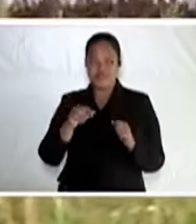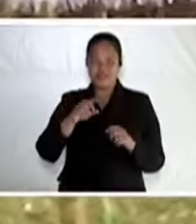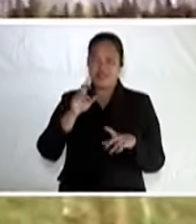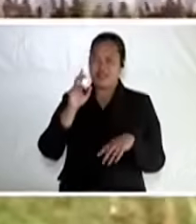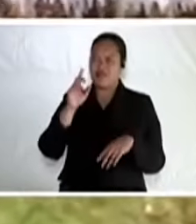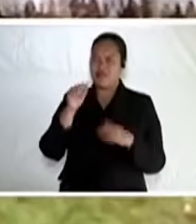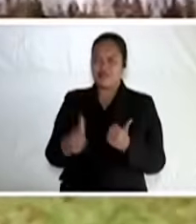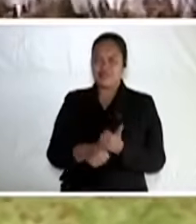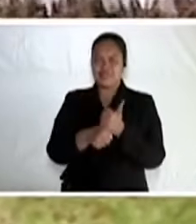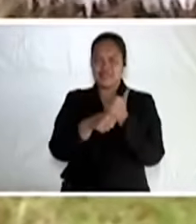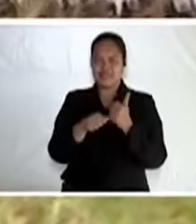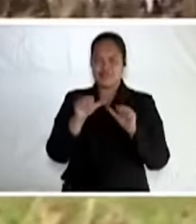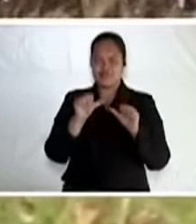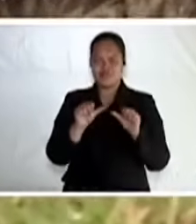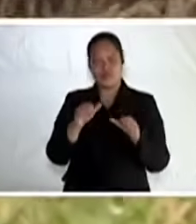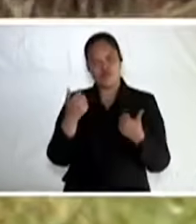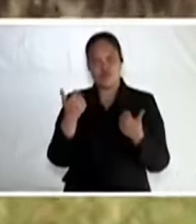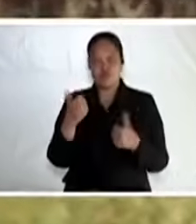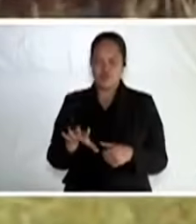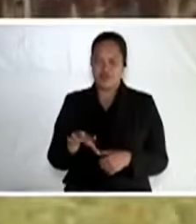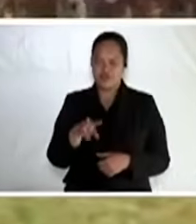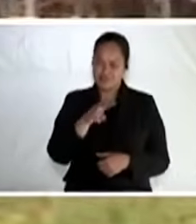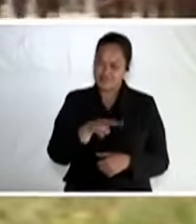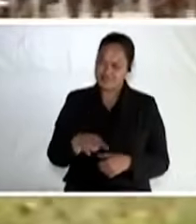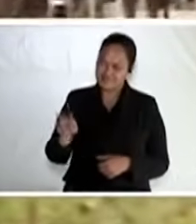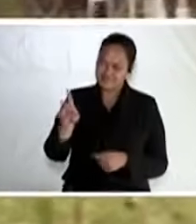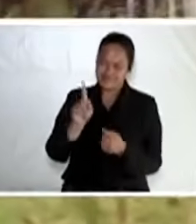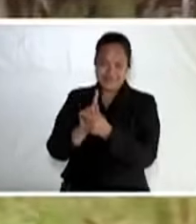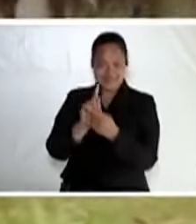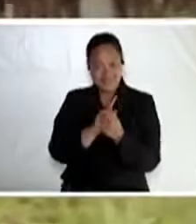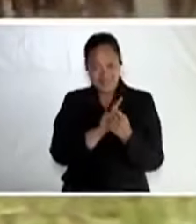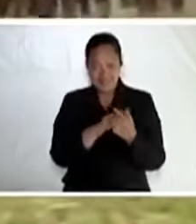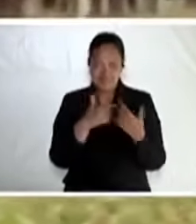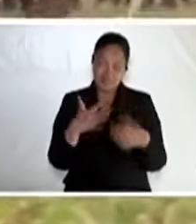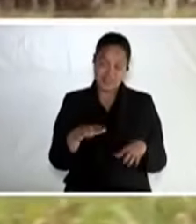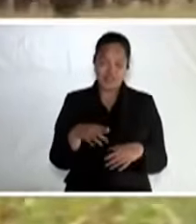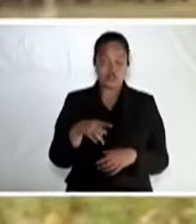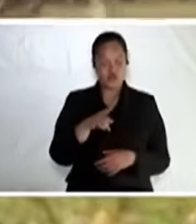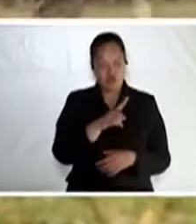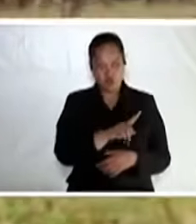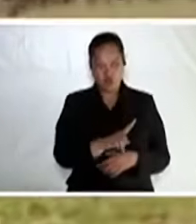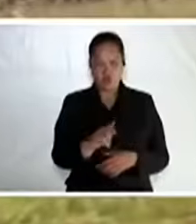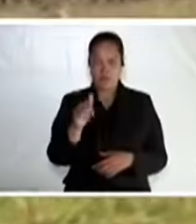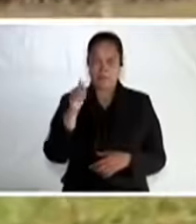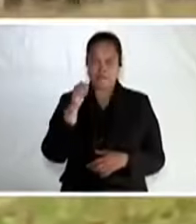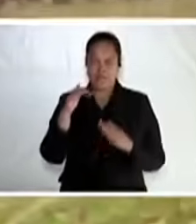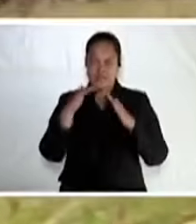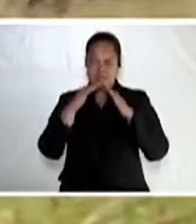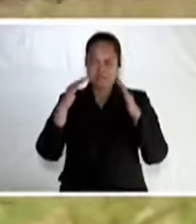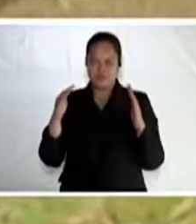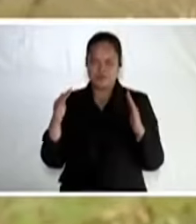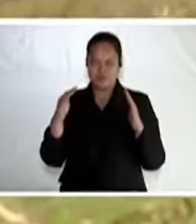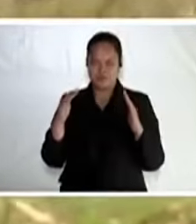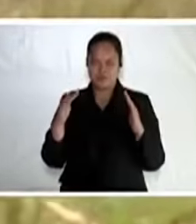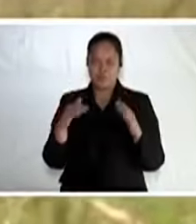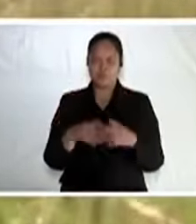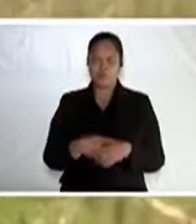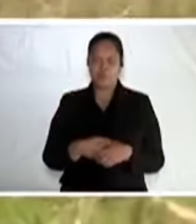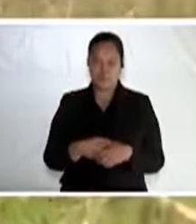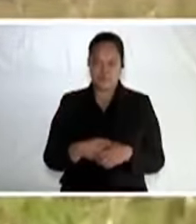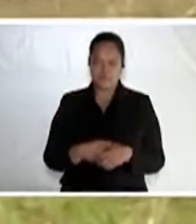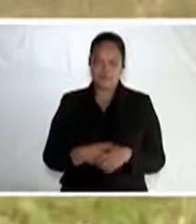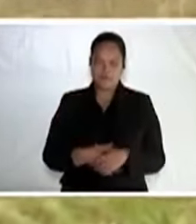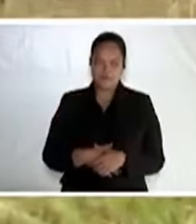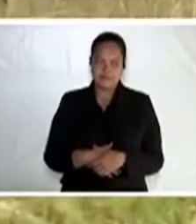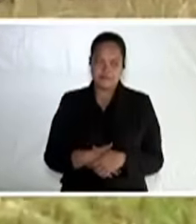inspection of the parade, where the reviewing officer will head back and take a stand on the dais with the march